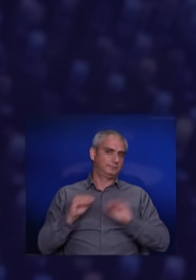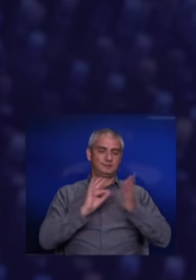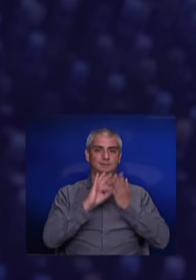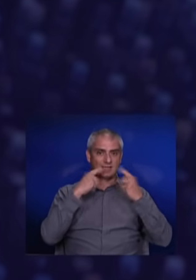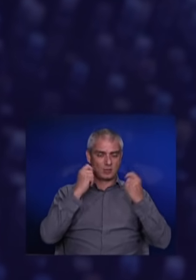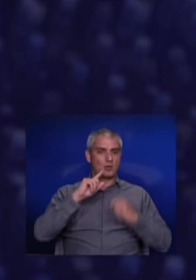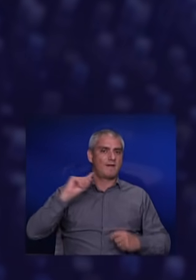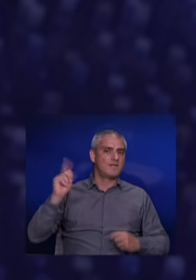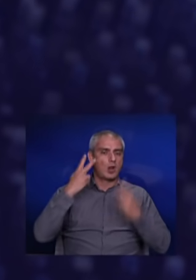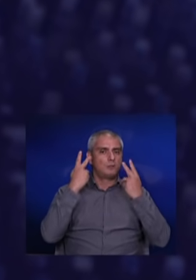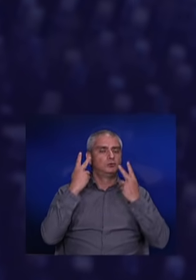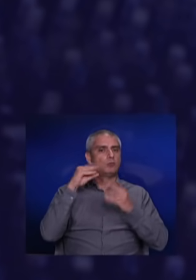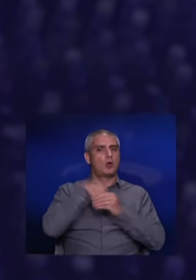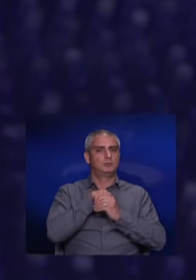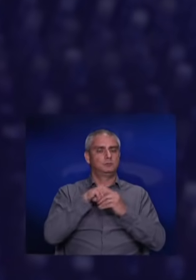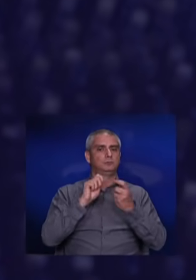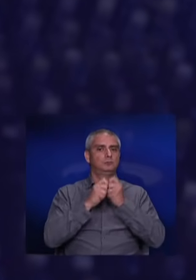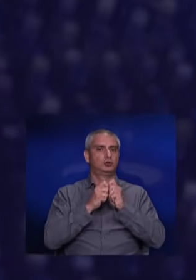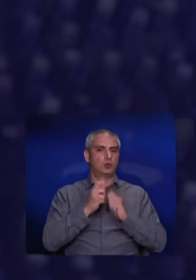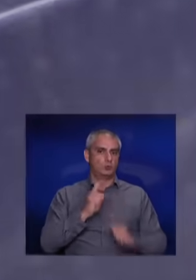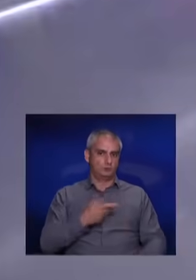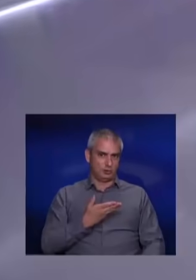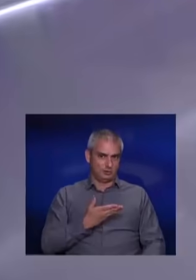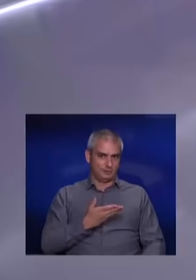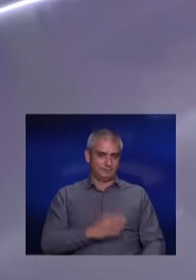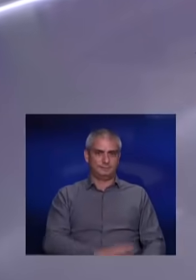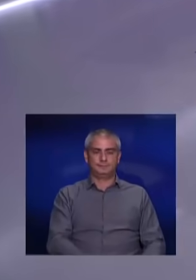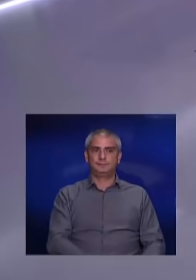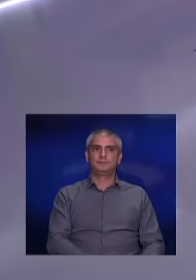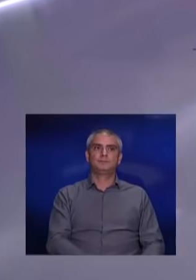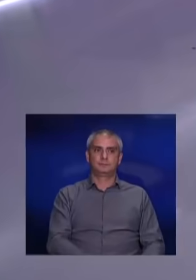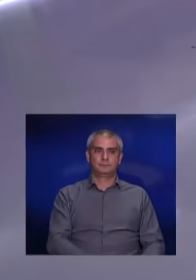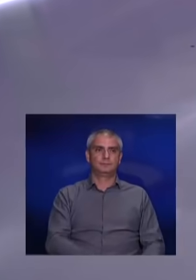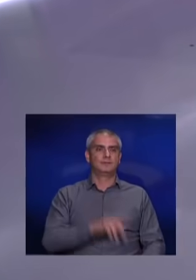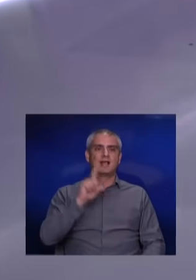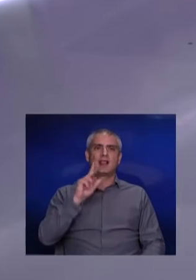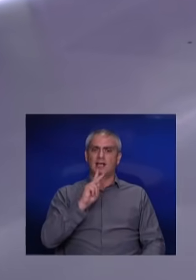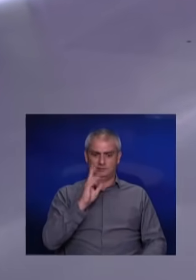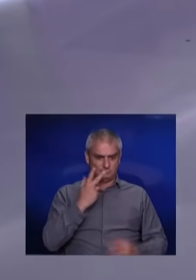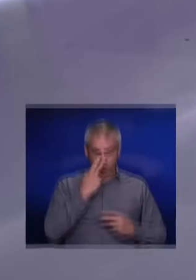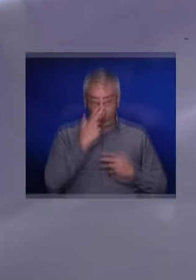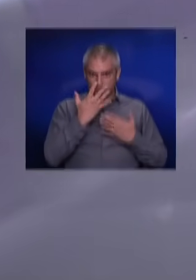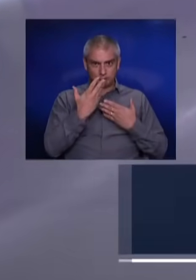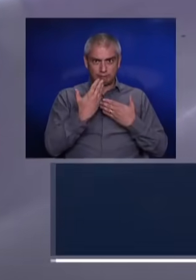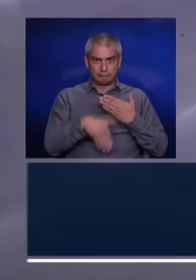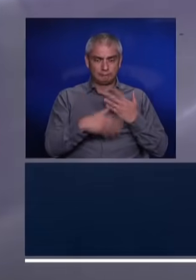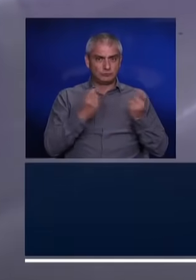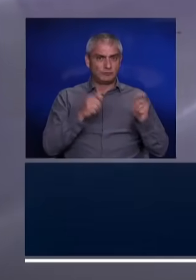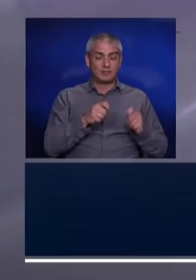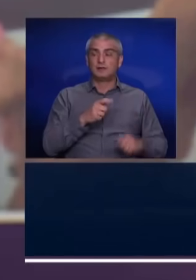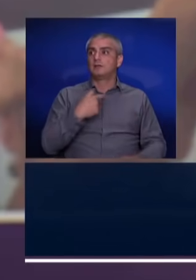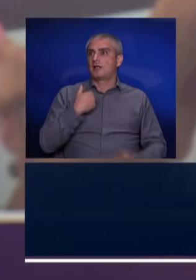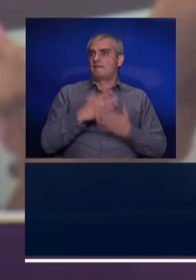כלל המשמעויות הנגזרות מהשינויים המבוקשים. ליאל קייזר, יש צפי לסיום השביתה הזאת? אז תראי מיכל,